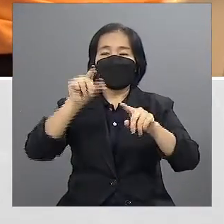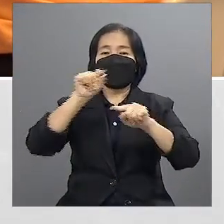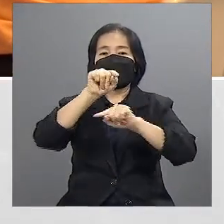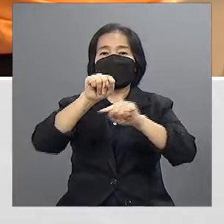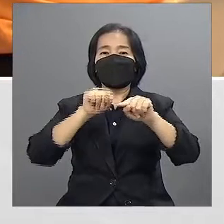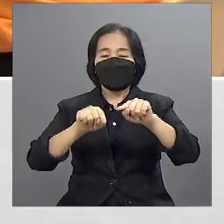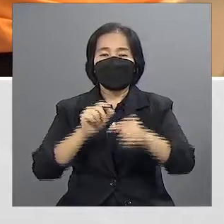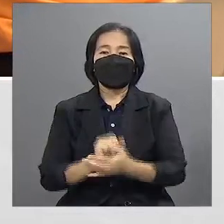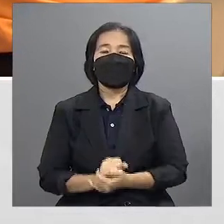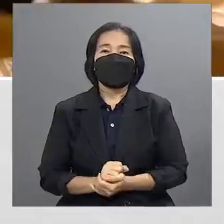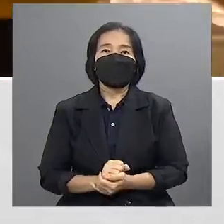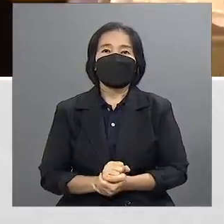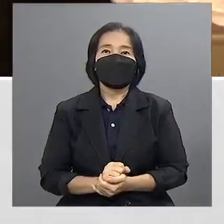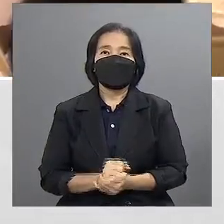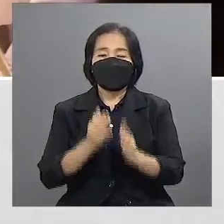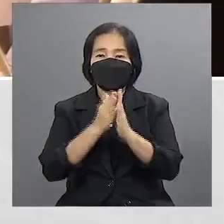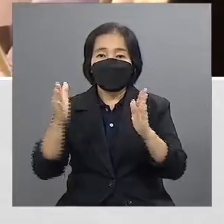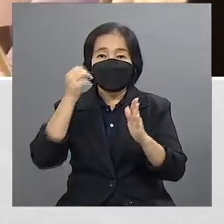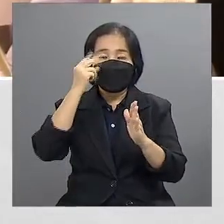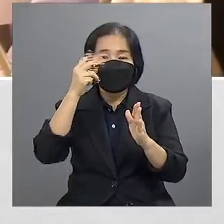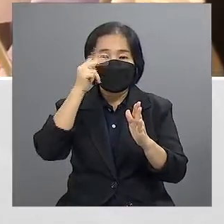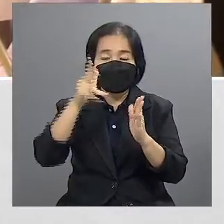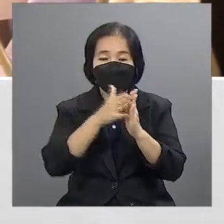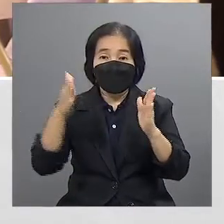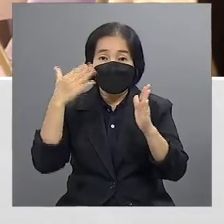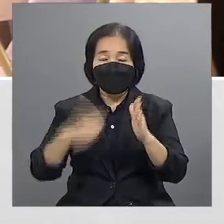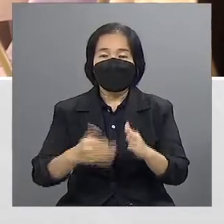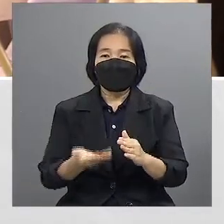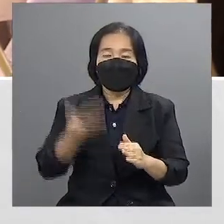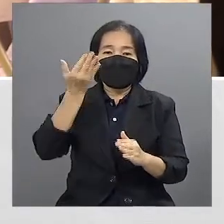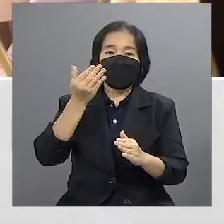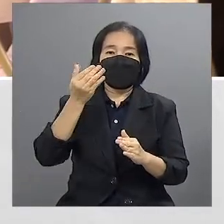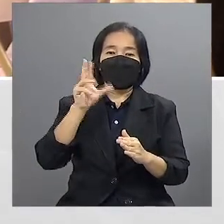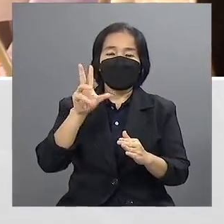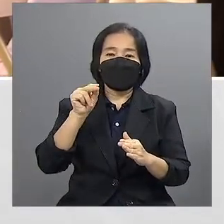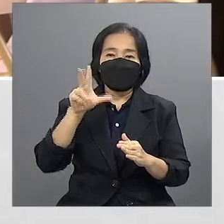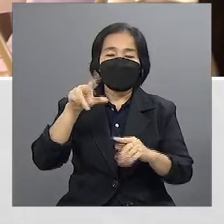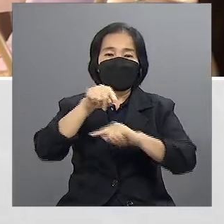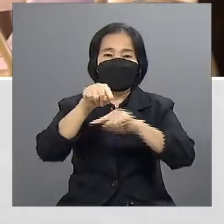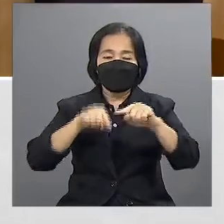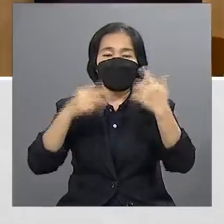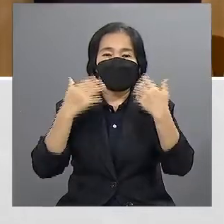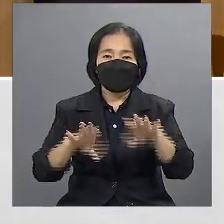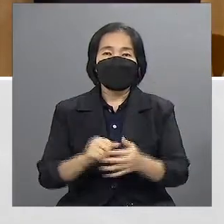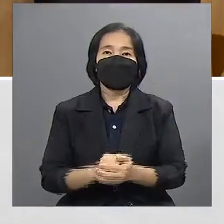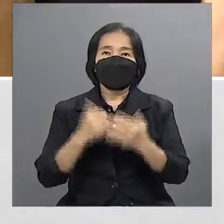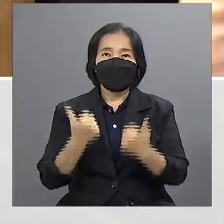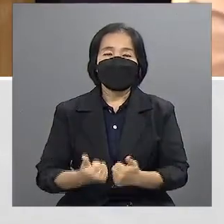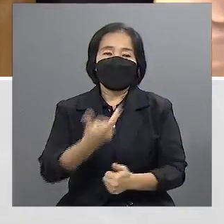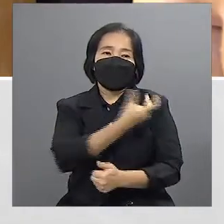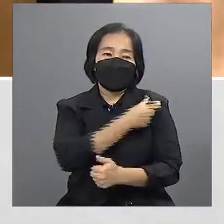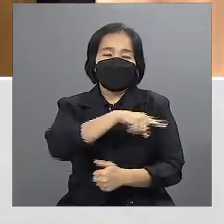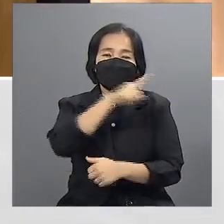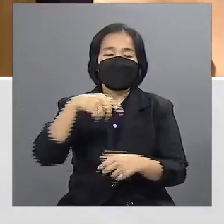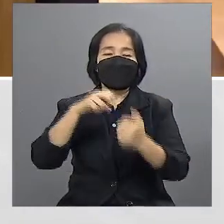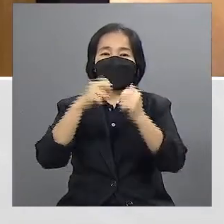ันี่ผ่านมา 2 วน 3 วันเอง เราพยีบข้มาที่ 30% แล้ในเรวร์ซีน์ ผมวไม่นาจะตดประเดนอะไรท